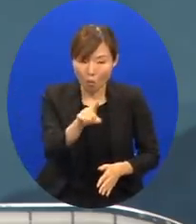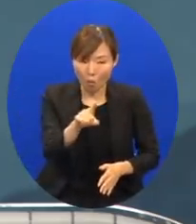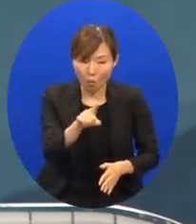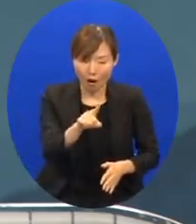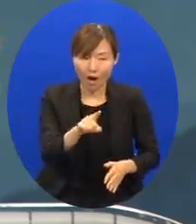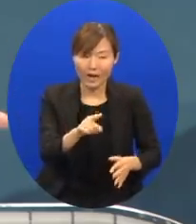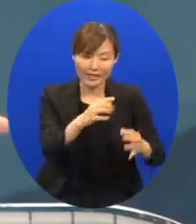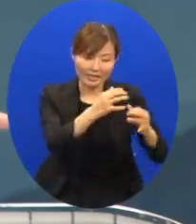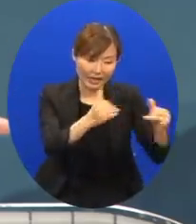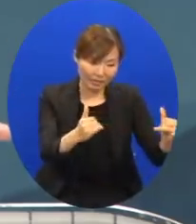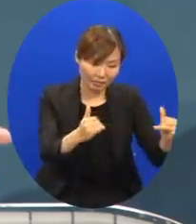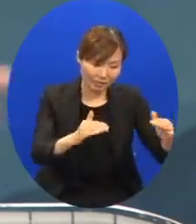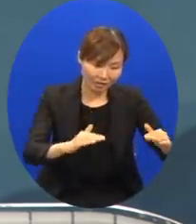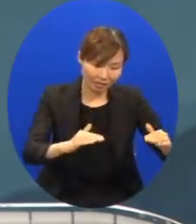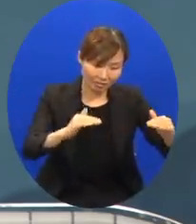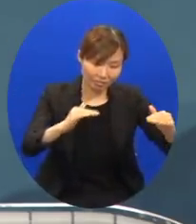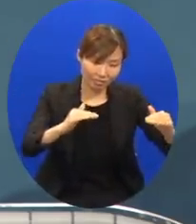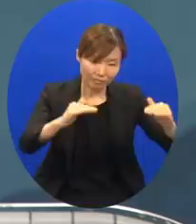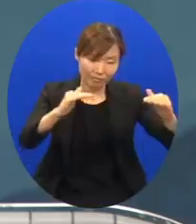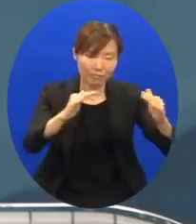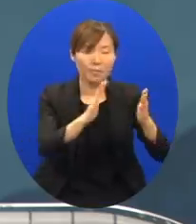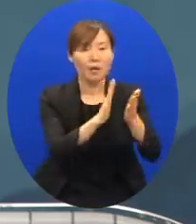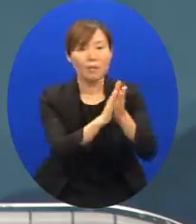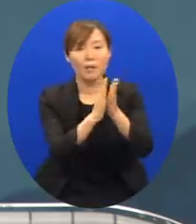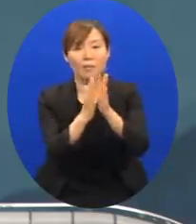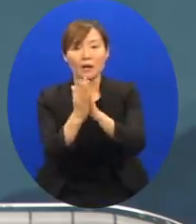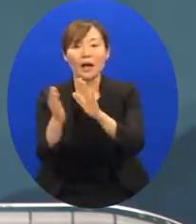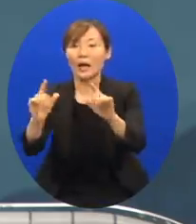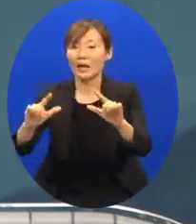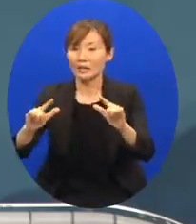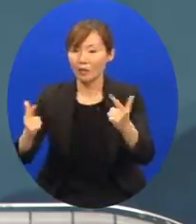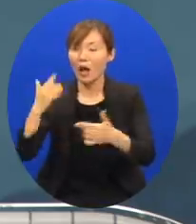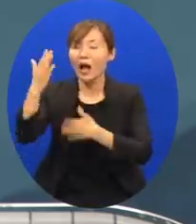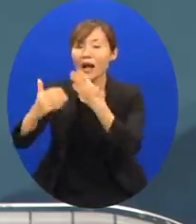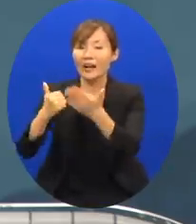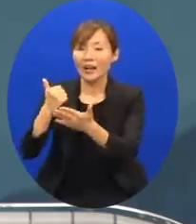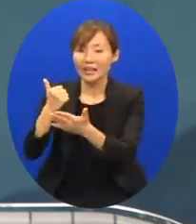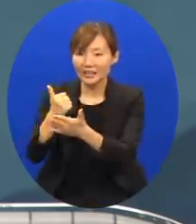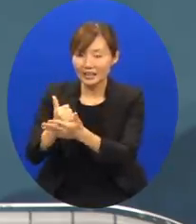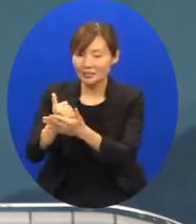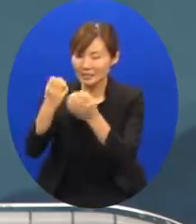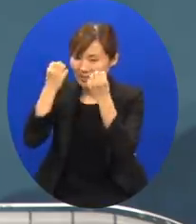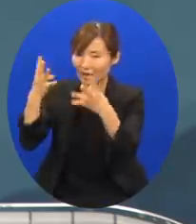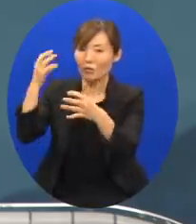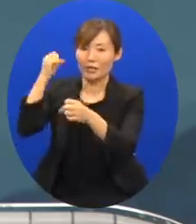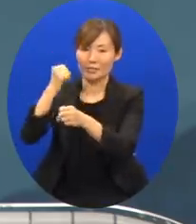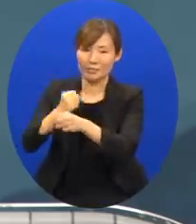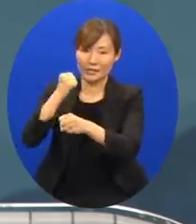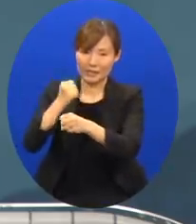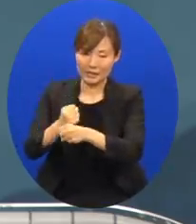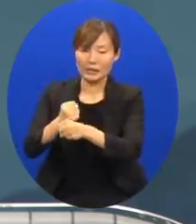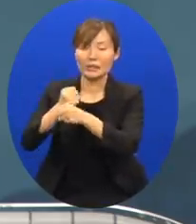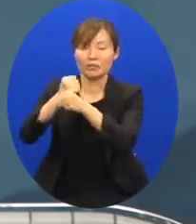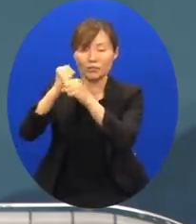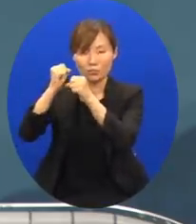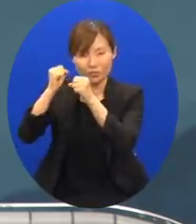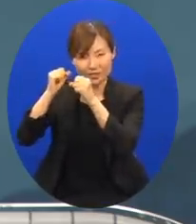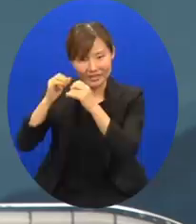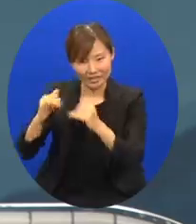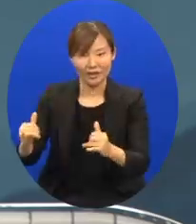하나님이 창조하신 존재 라고 확신합니다 만약에 사람이 진짜 단세포